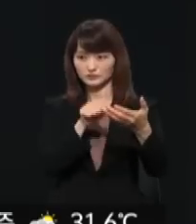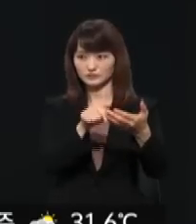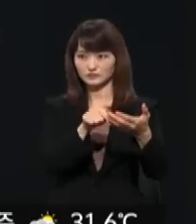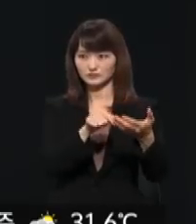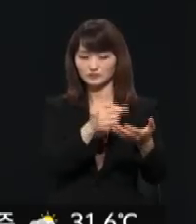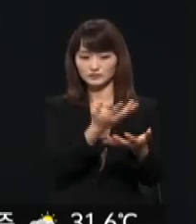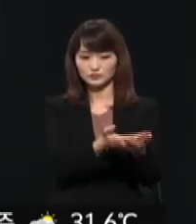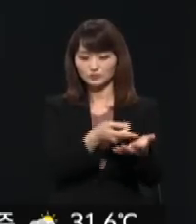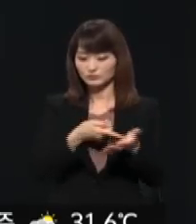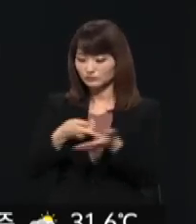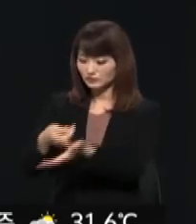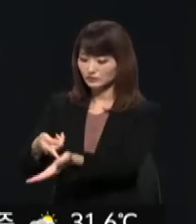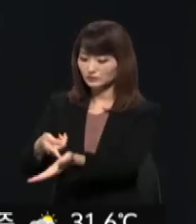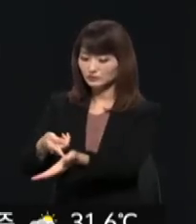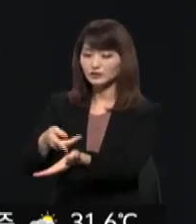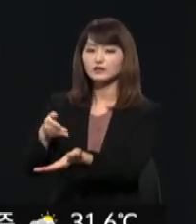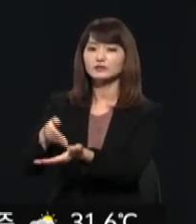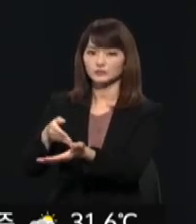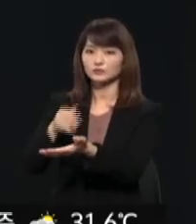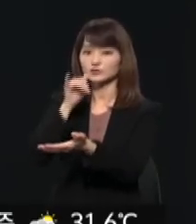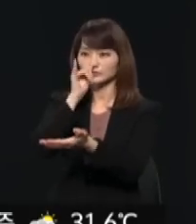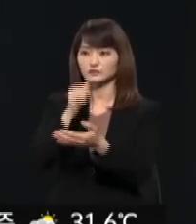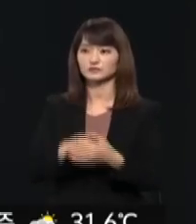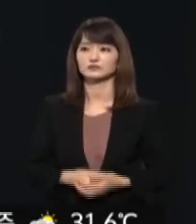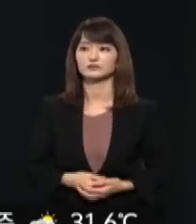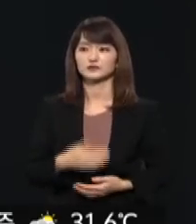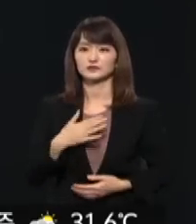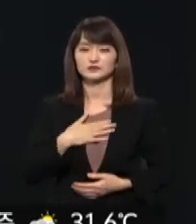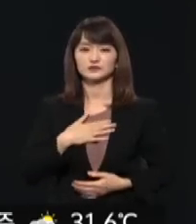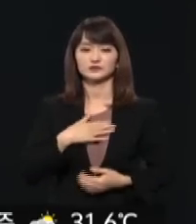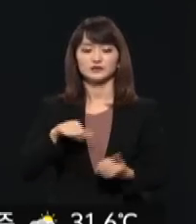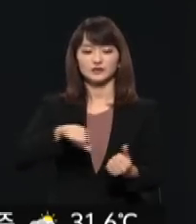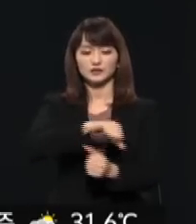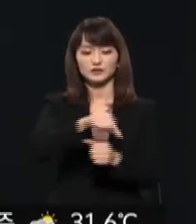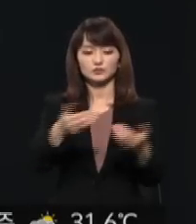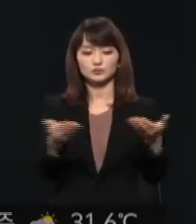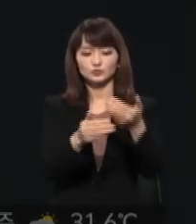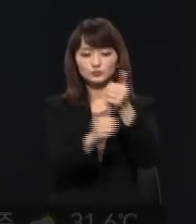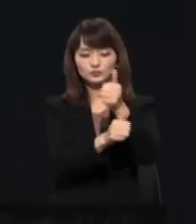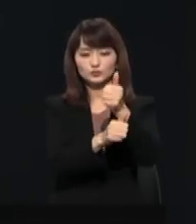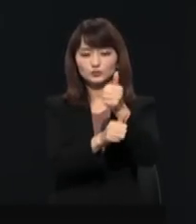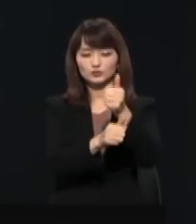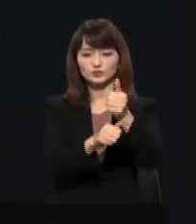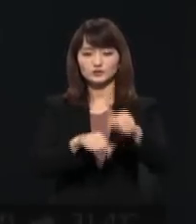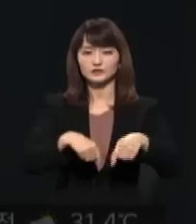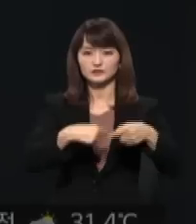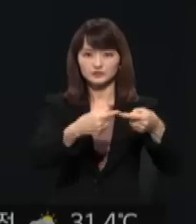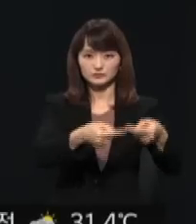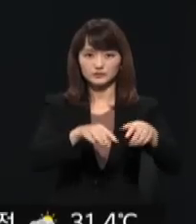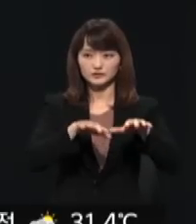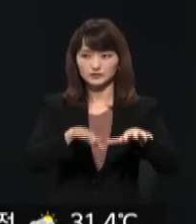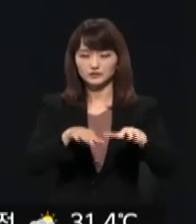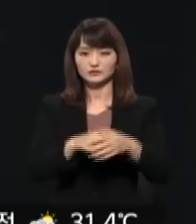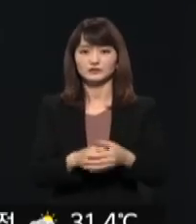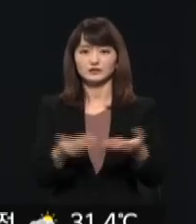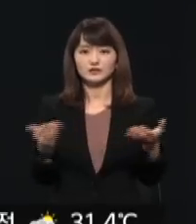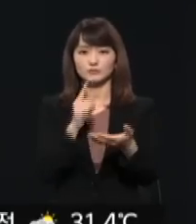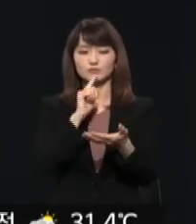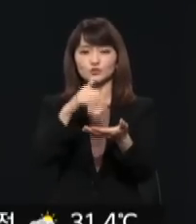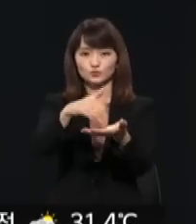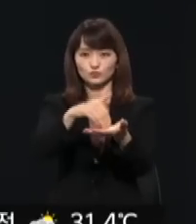제출하라고 한 적도 보도가 됐었고요 심지어 제가 있는 환노회에서도 이번에 업무보고 측면에서도